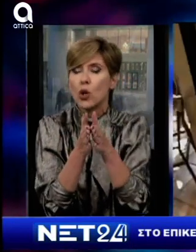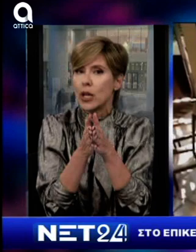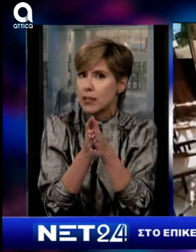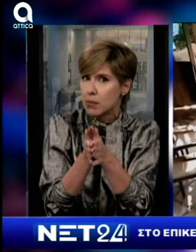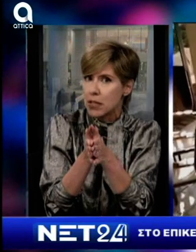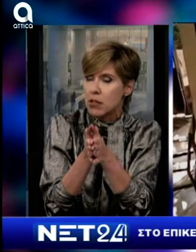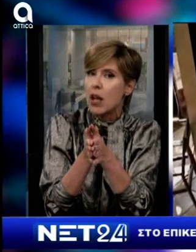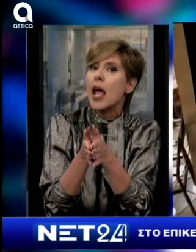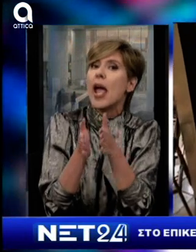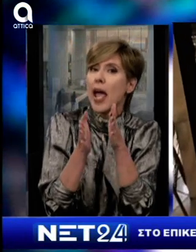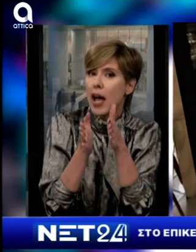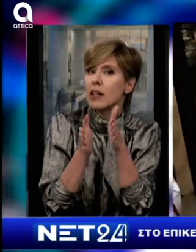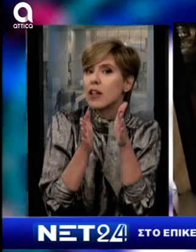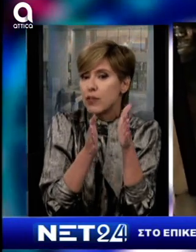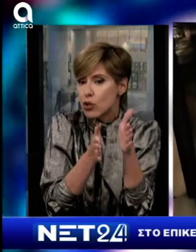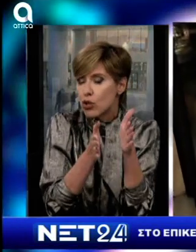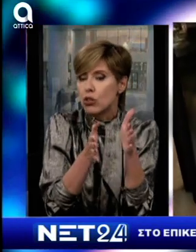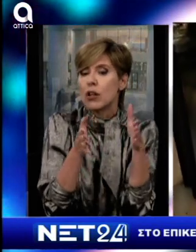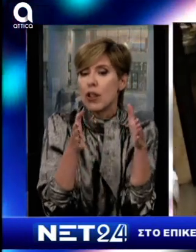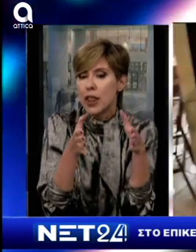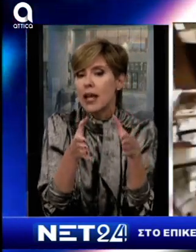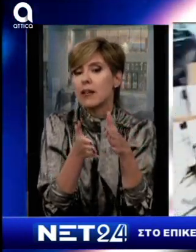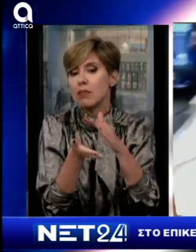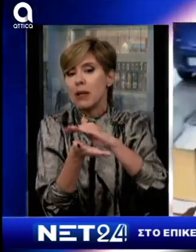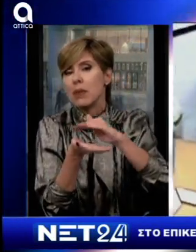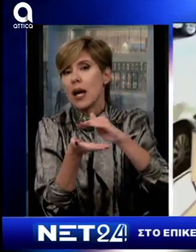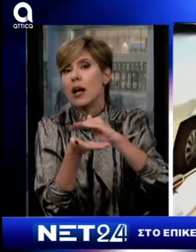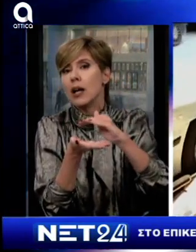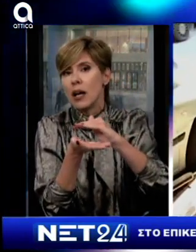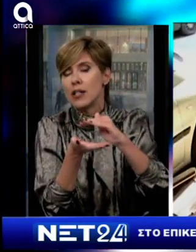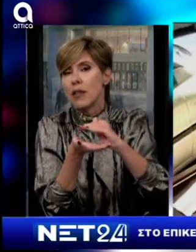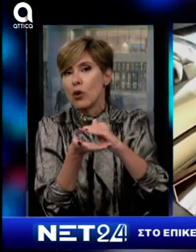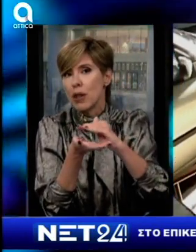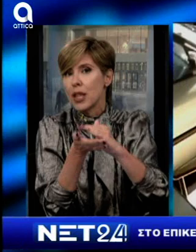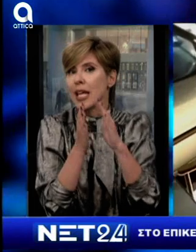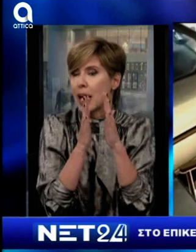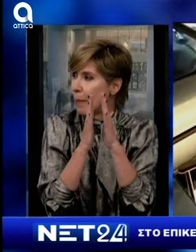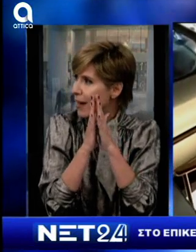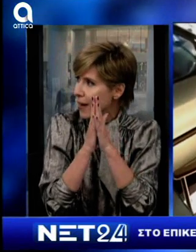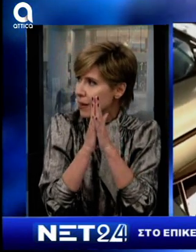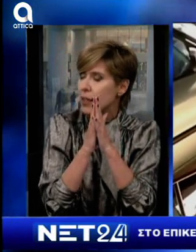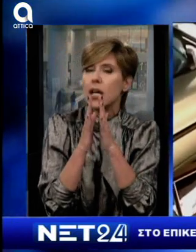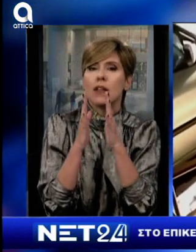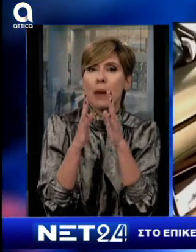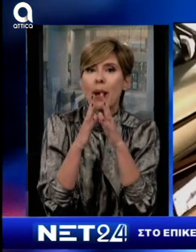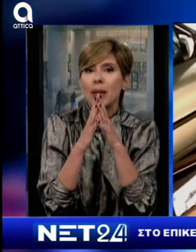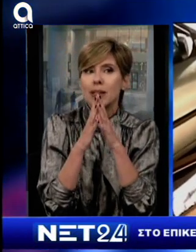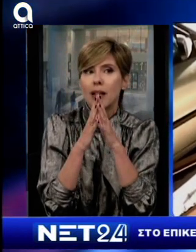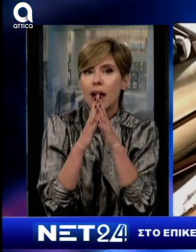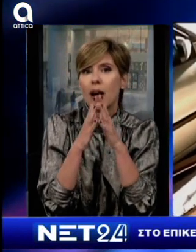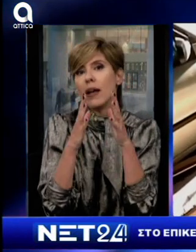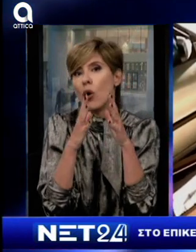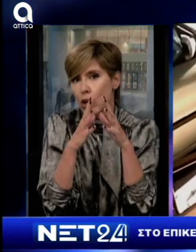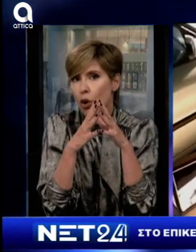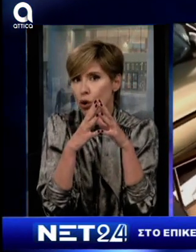ημέρες, είναι οι πιο κρίσιμες. Εάν και εφόσον δεν μπει μια δεν σταθεροποιηθεί η καμπύλη, θα πάμε σε